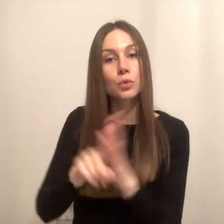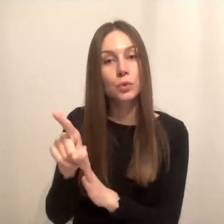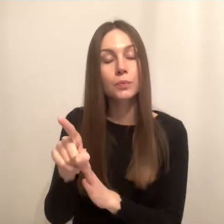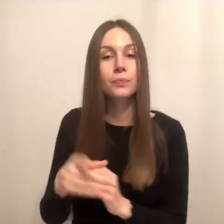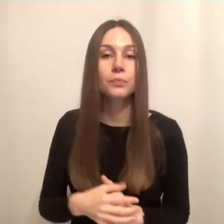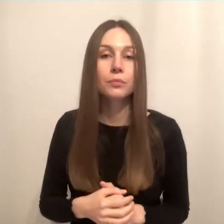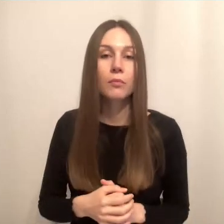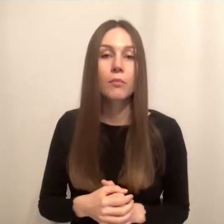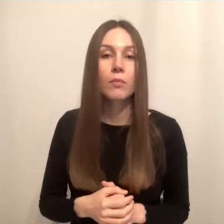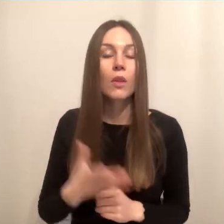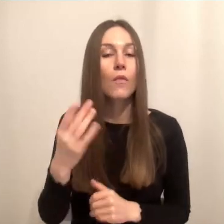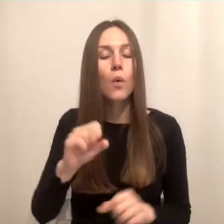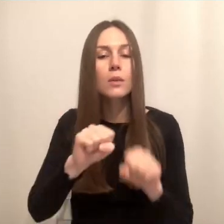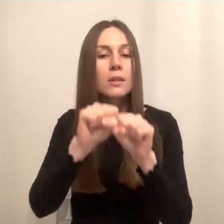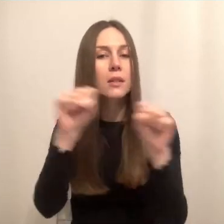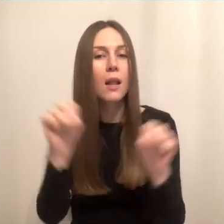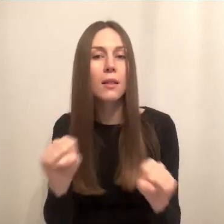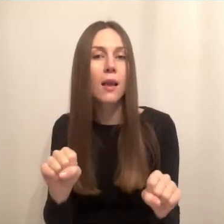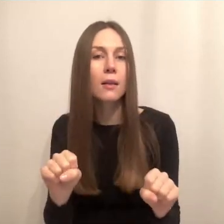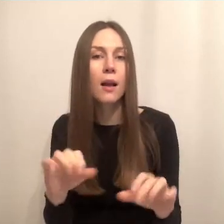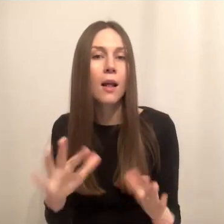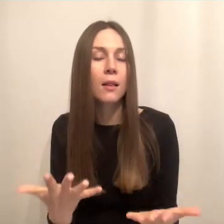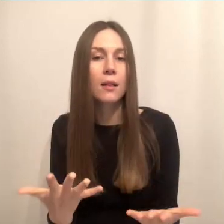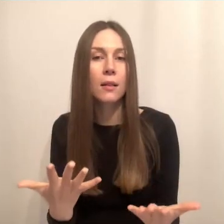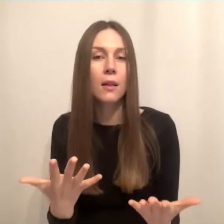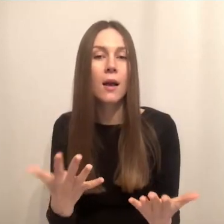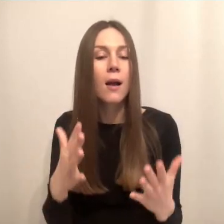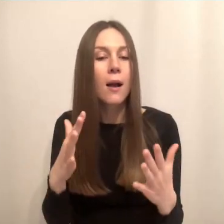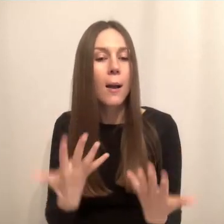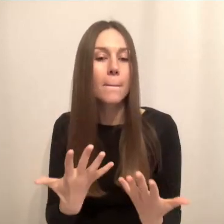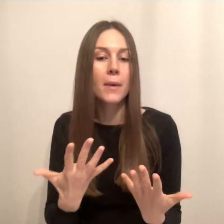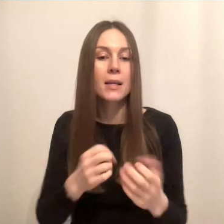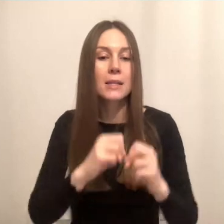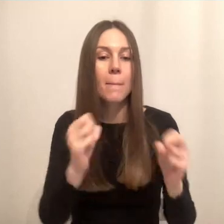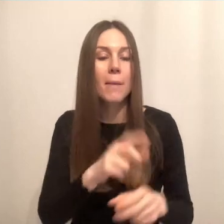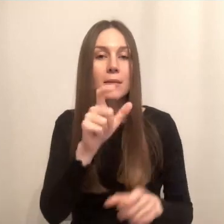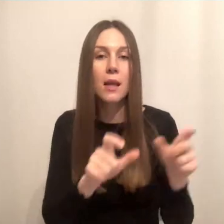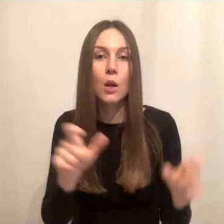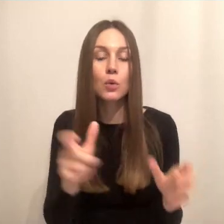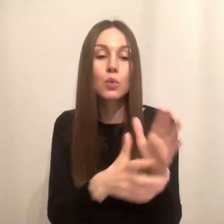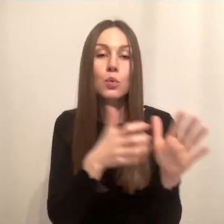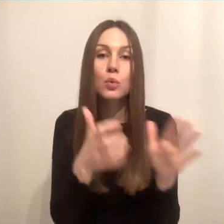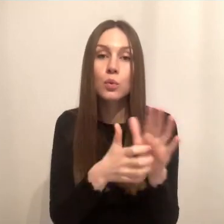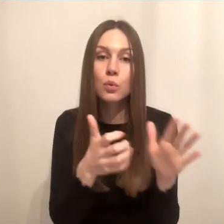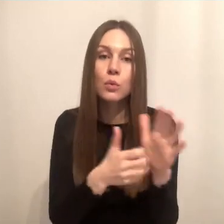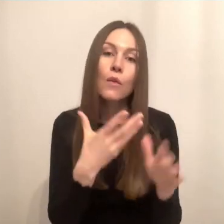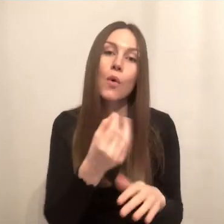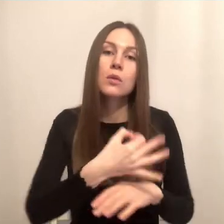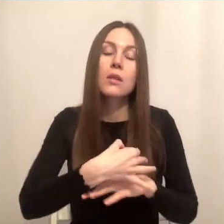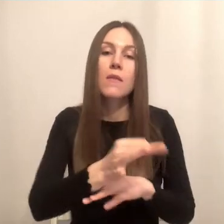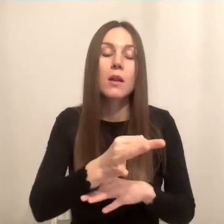kokia jūsų strategija, kaip jūs spręsite specialistų stoką jūsų konkrečioje